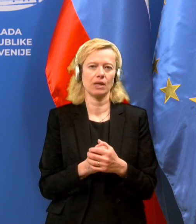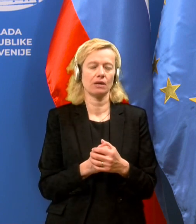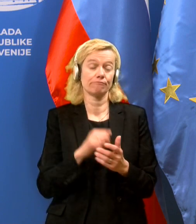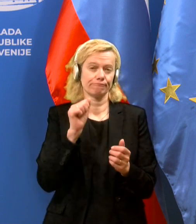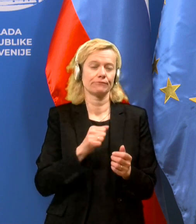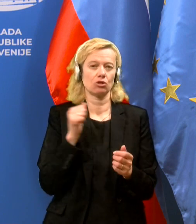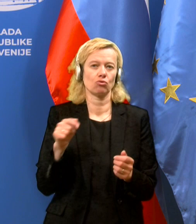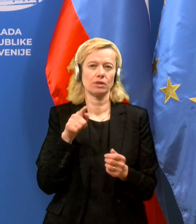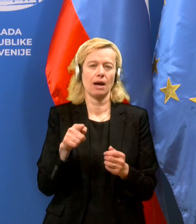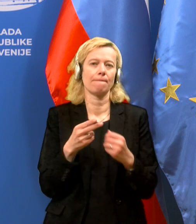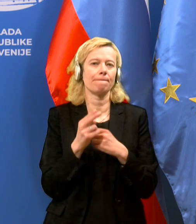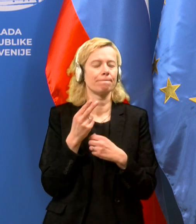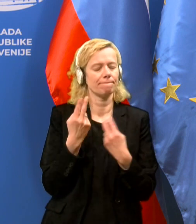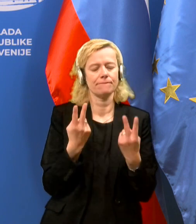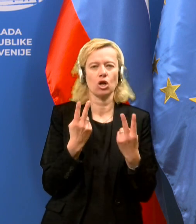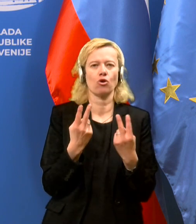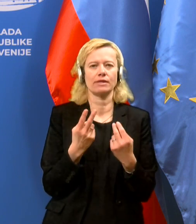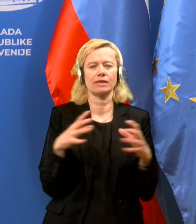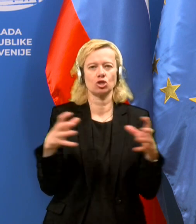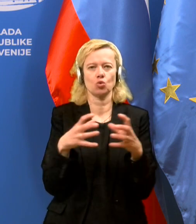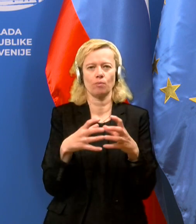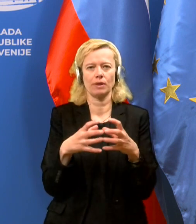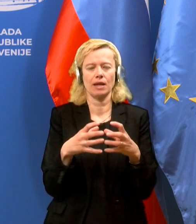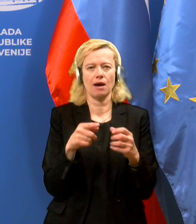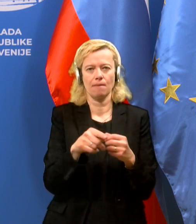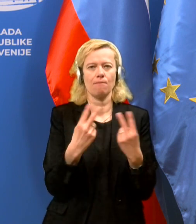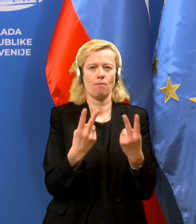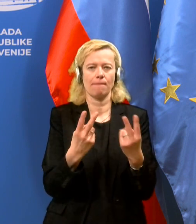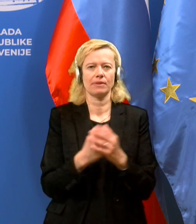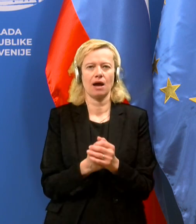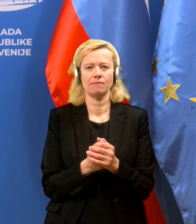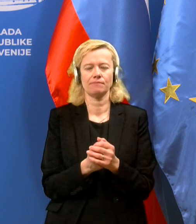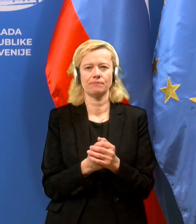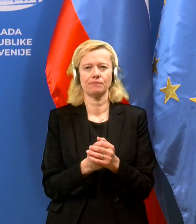zato je ta prioritetna skupina pomembna in